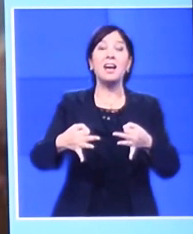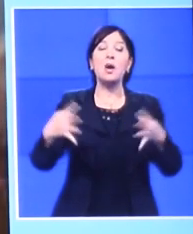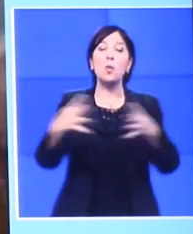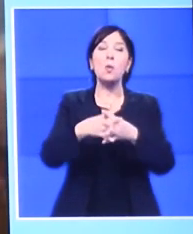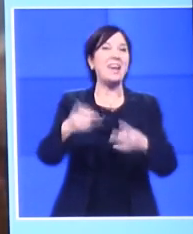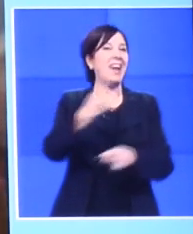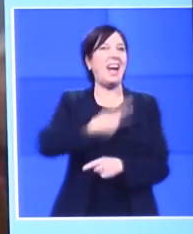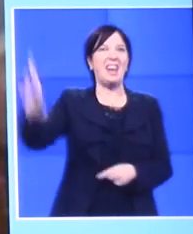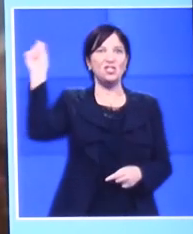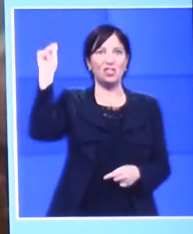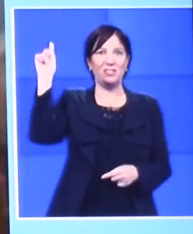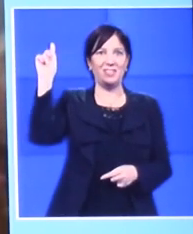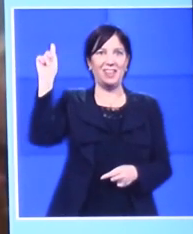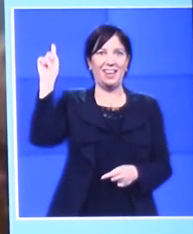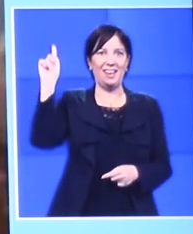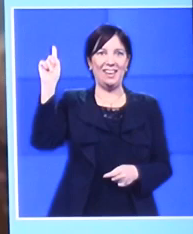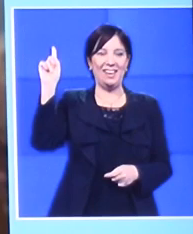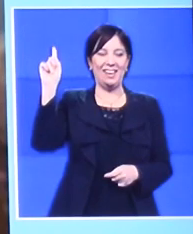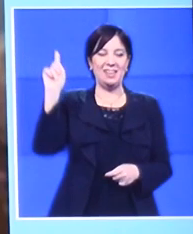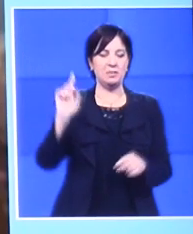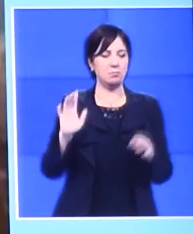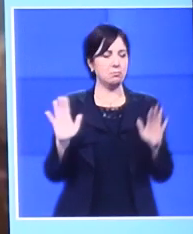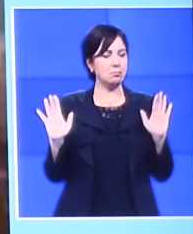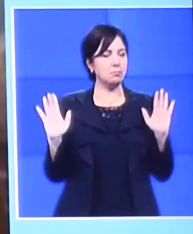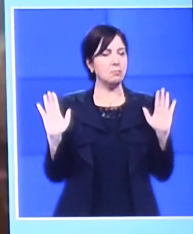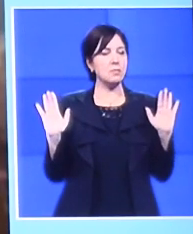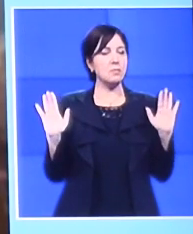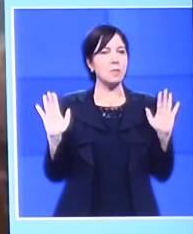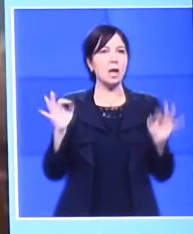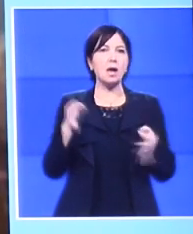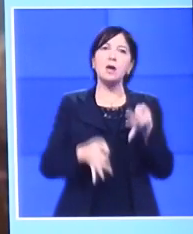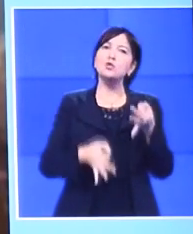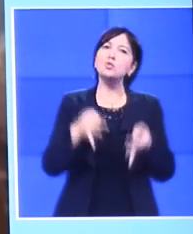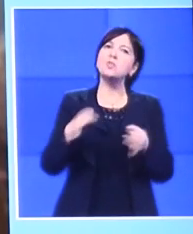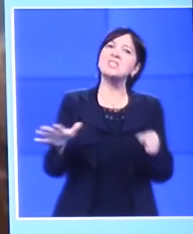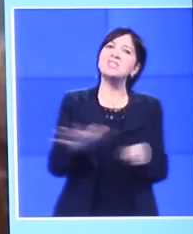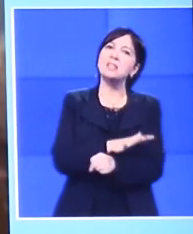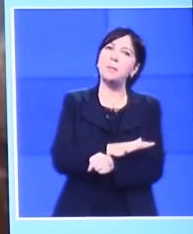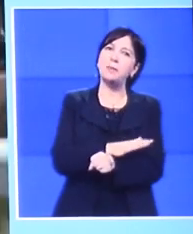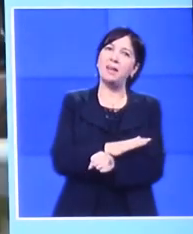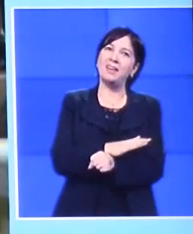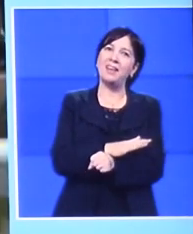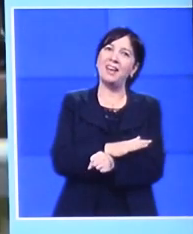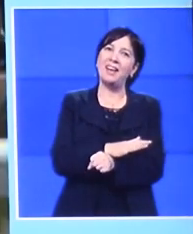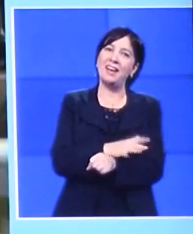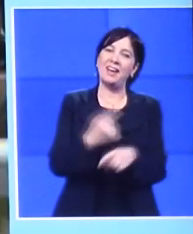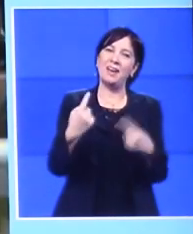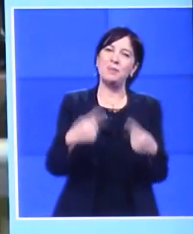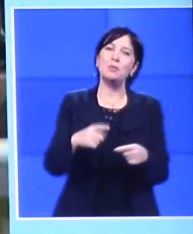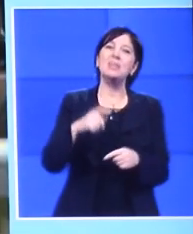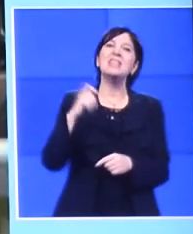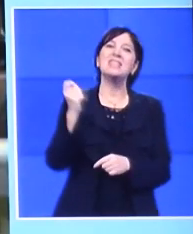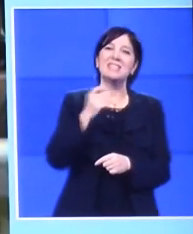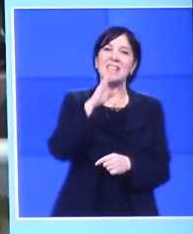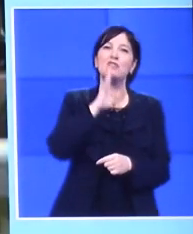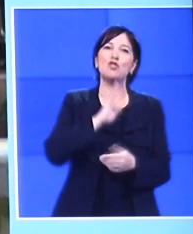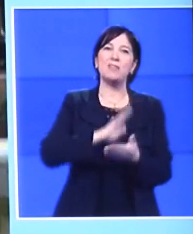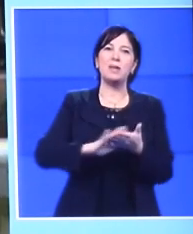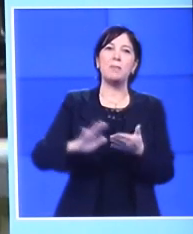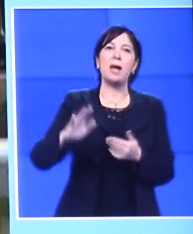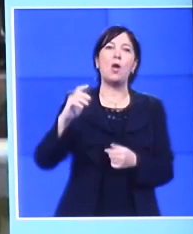guerre, ma la giustizia piena. Per questo San Giovanni Paolo